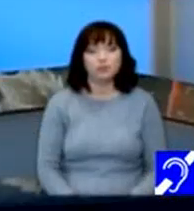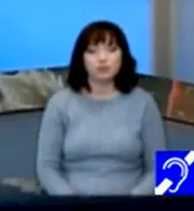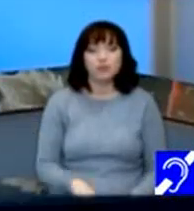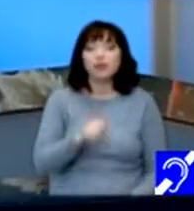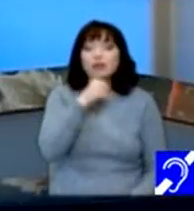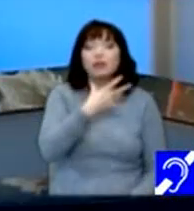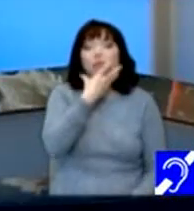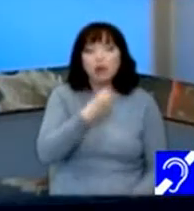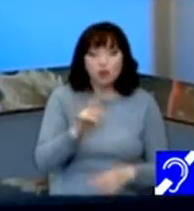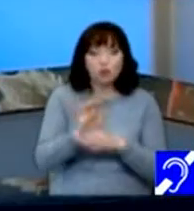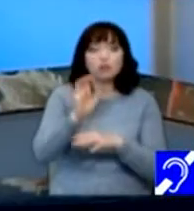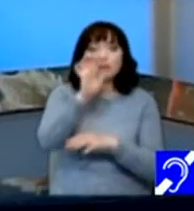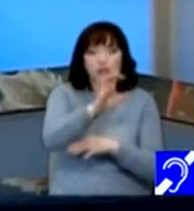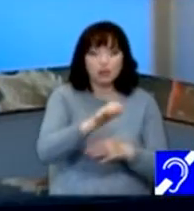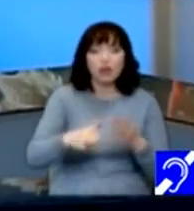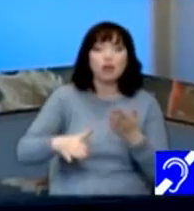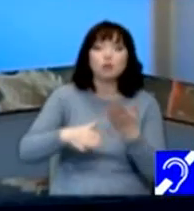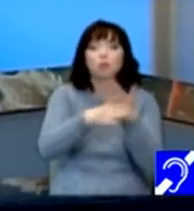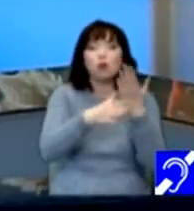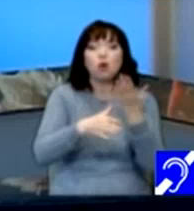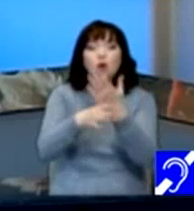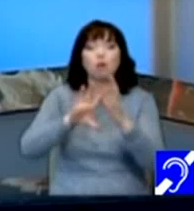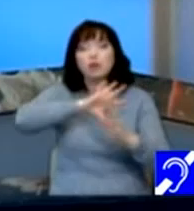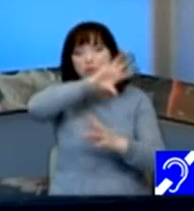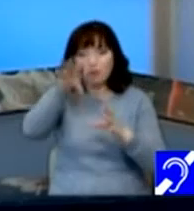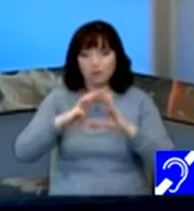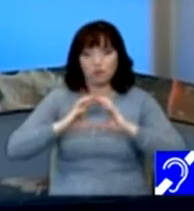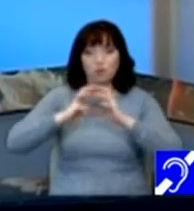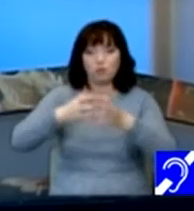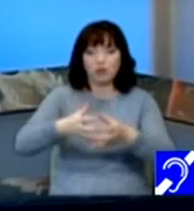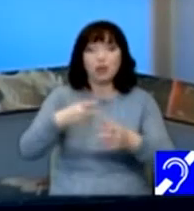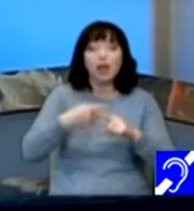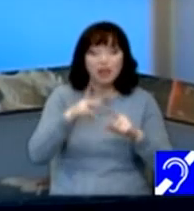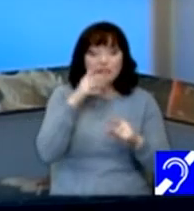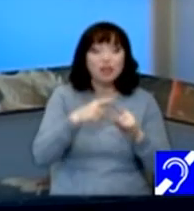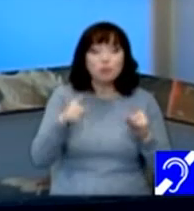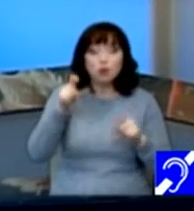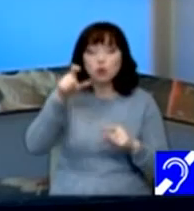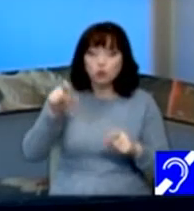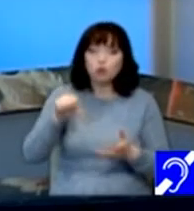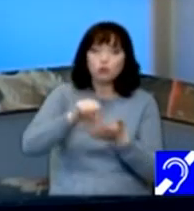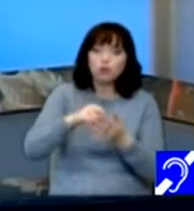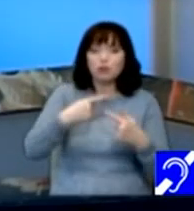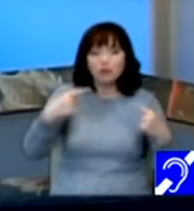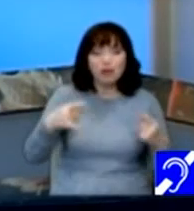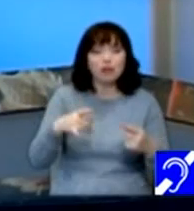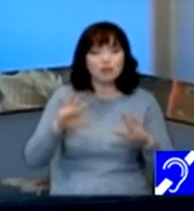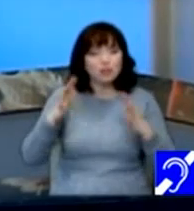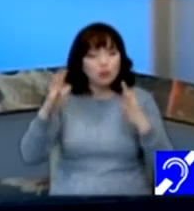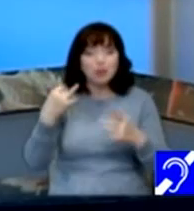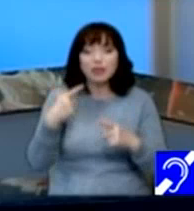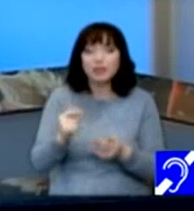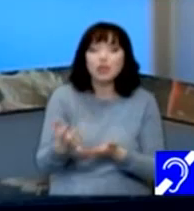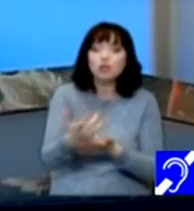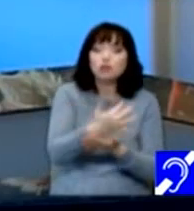Moș Crăciun își trimite deja ajutoare în întreaga lume. E o perioadă în care oamenii participă la tot felul de evenimente, unde se strâng fonduri